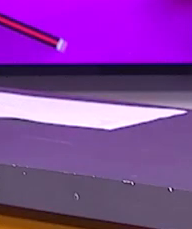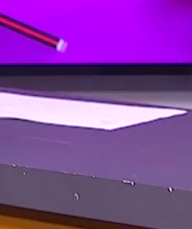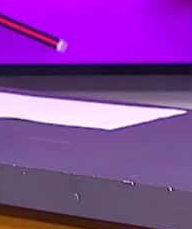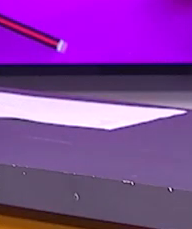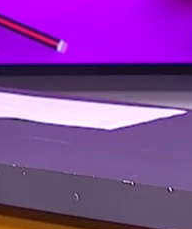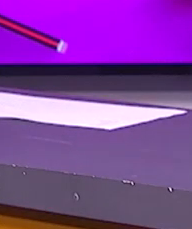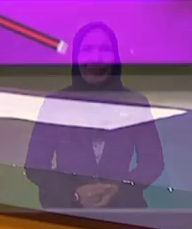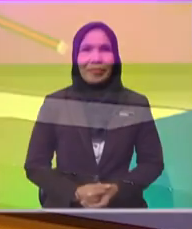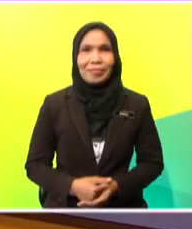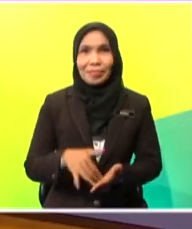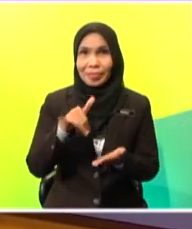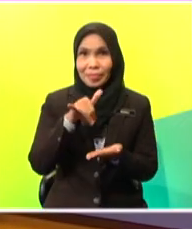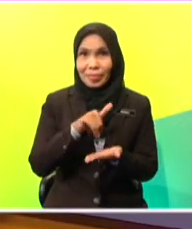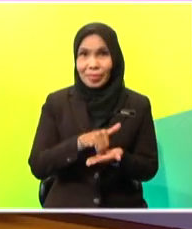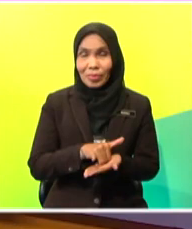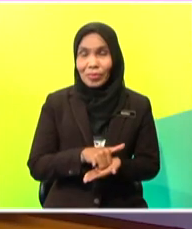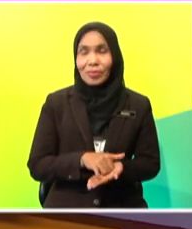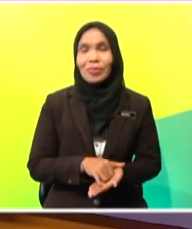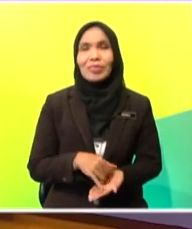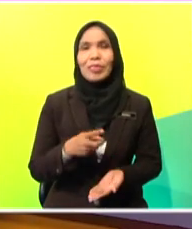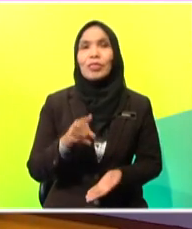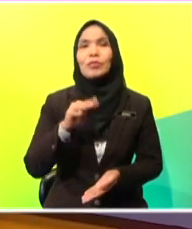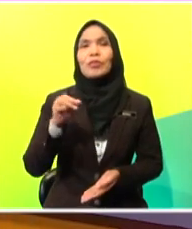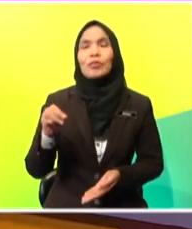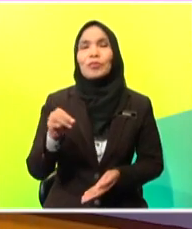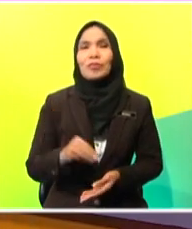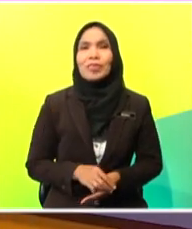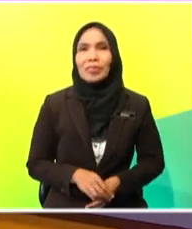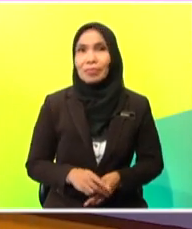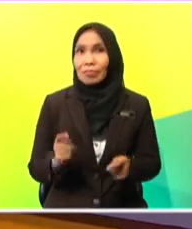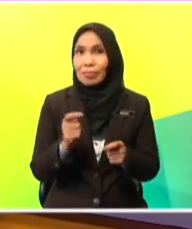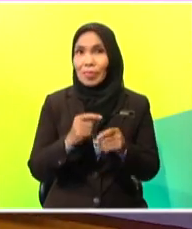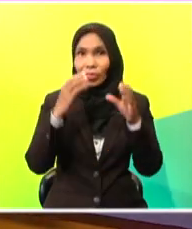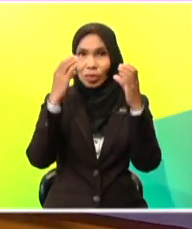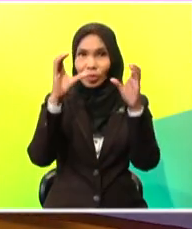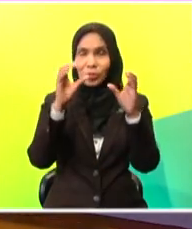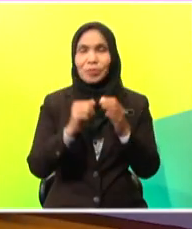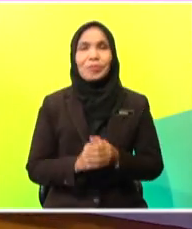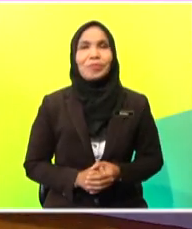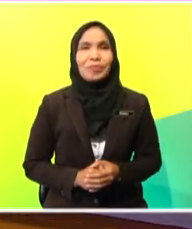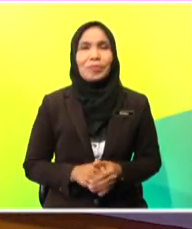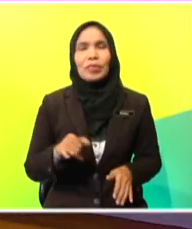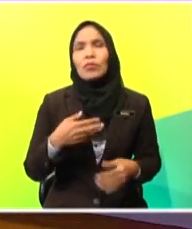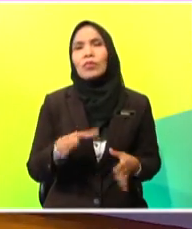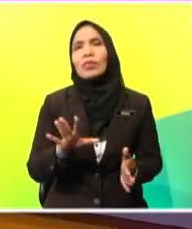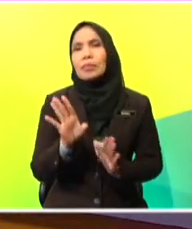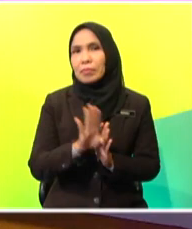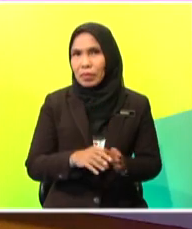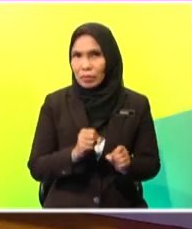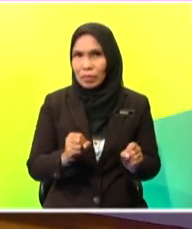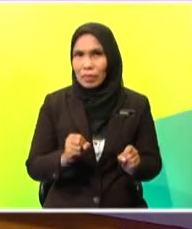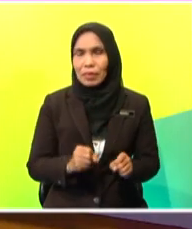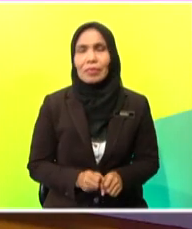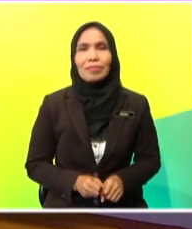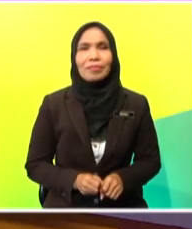itu dia burung murai betina adegan glue penyampai kita pada hari ini yang dah pun bersedia bersama dengan Karina di